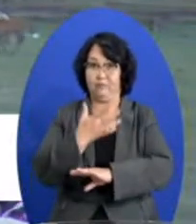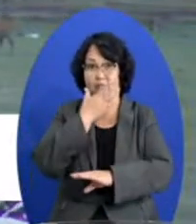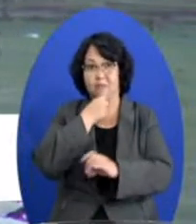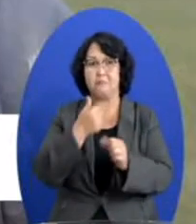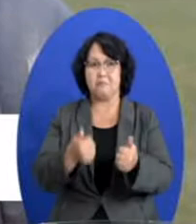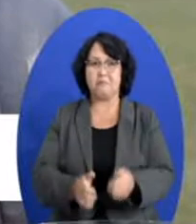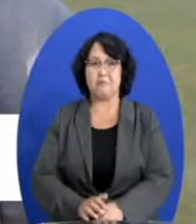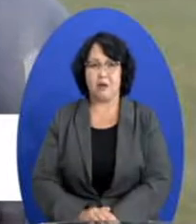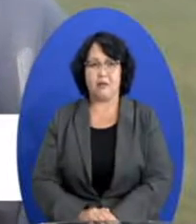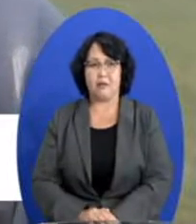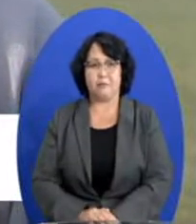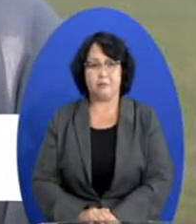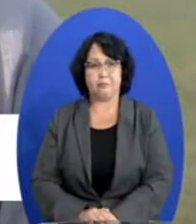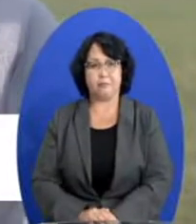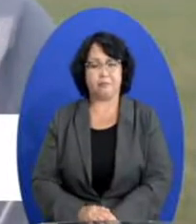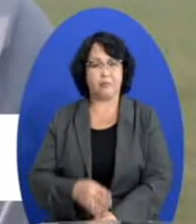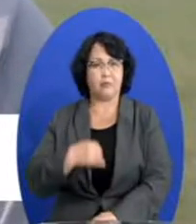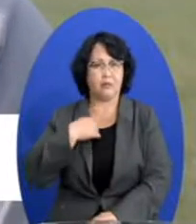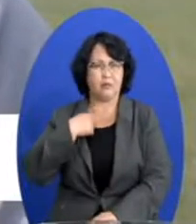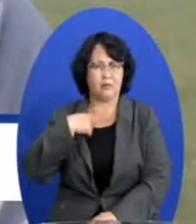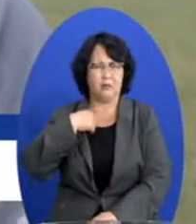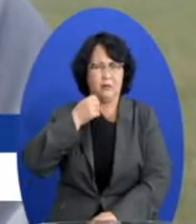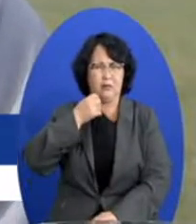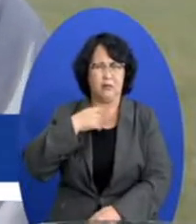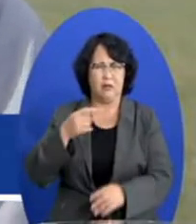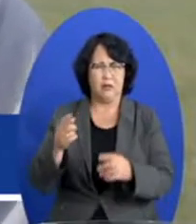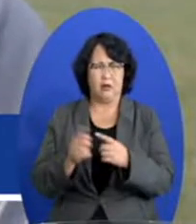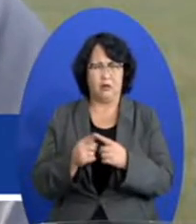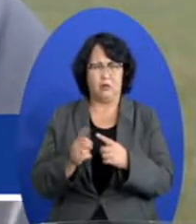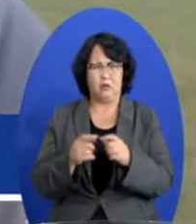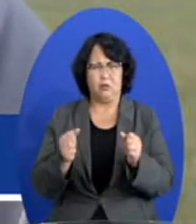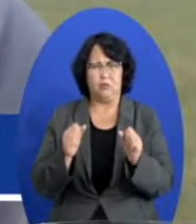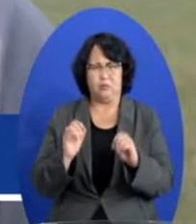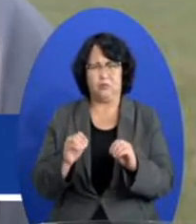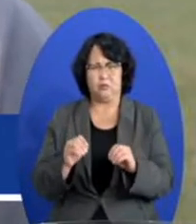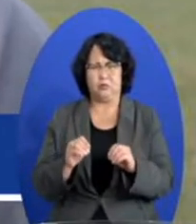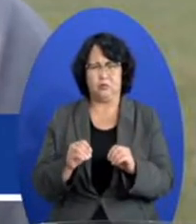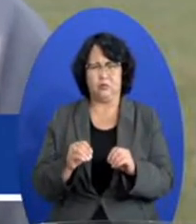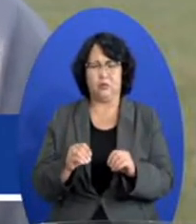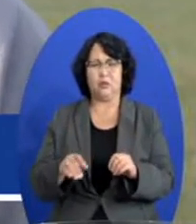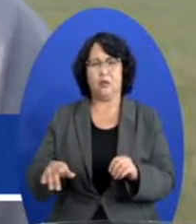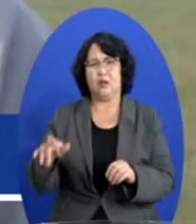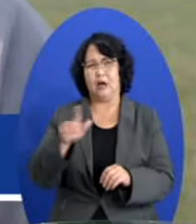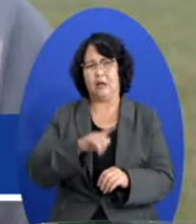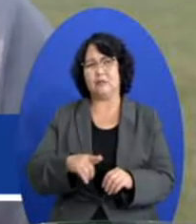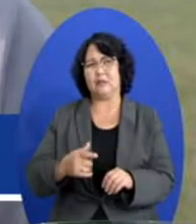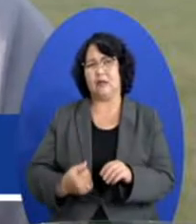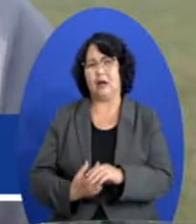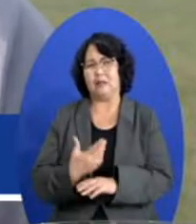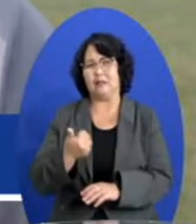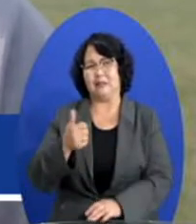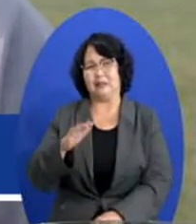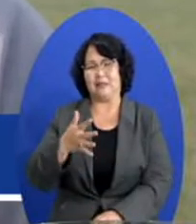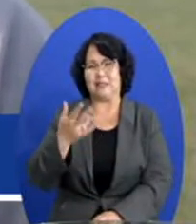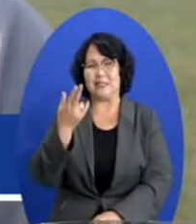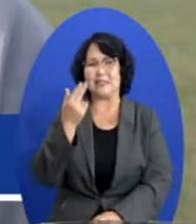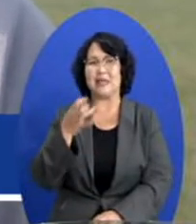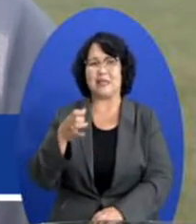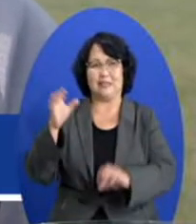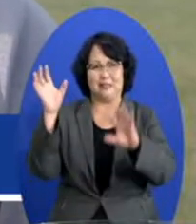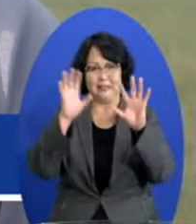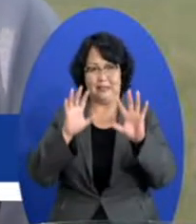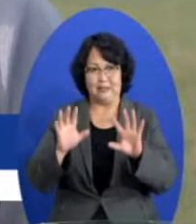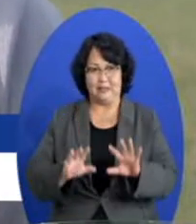байна. Хатуудаа болсон. Өвс нутгийн газрын гарцтай жоохон тааруу байсан. Тэгээд цас их